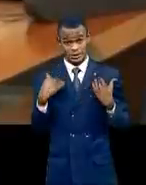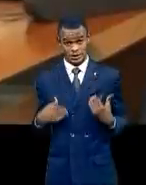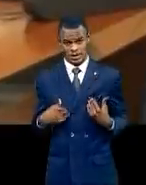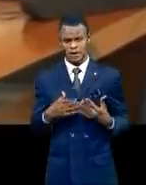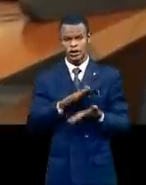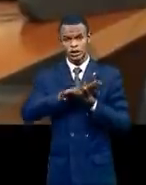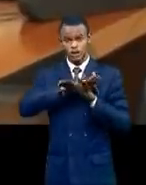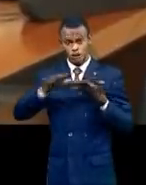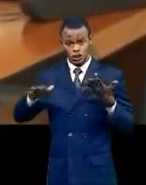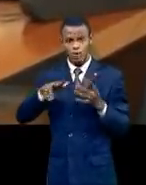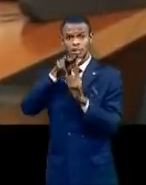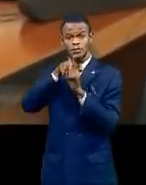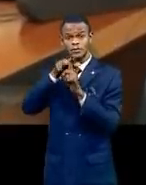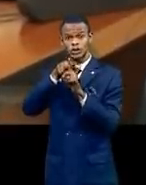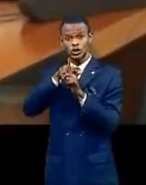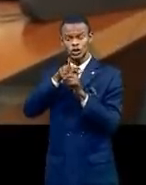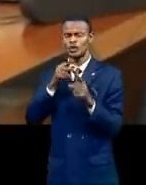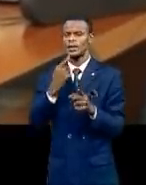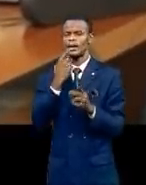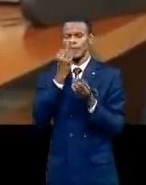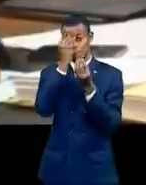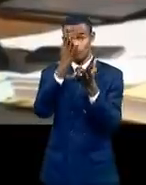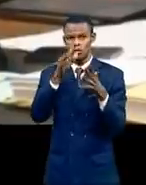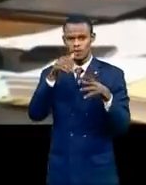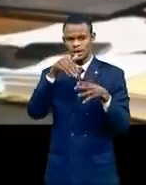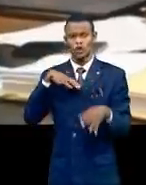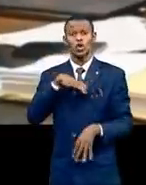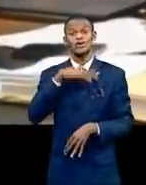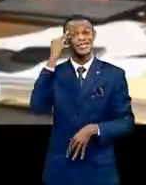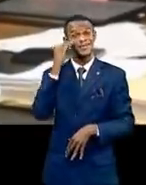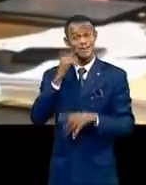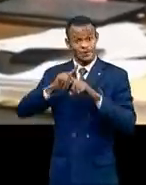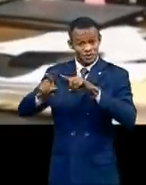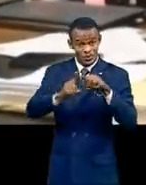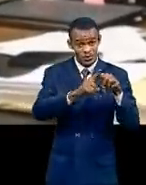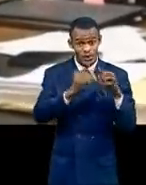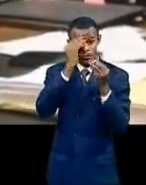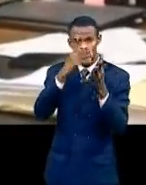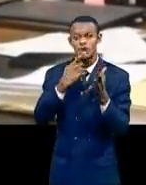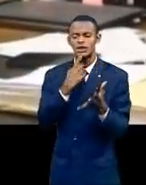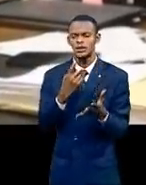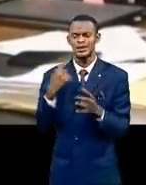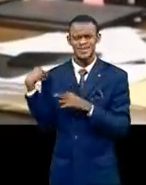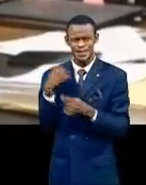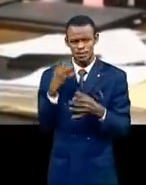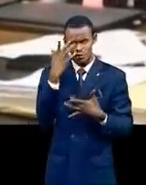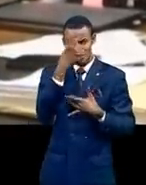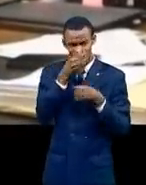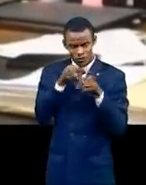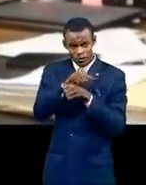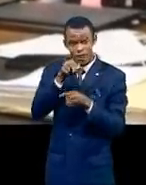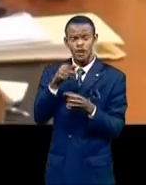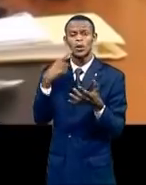Prévention a informé le Conseil qu'à ce jour, depuis le début de la pandémie, 55 740 cas ont